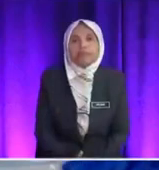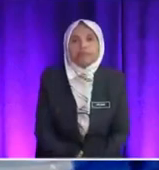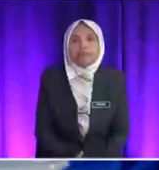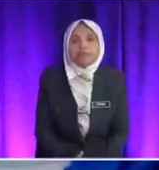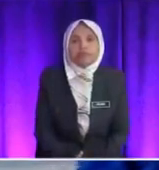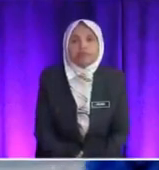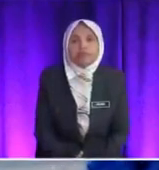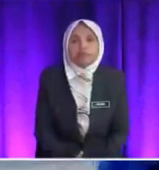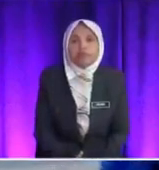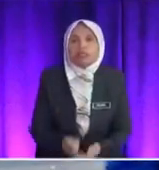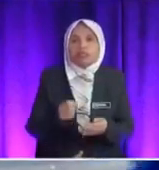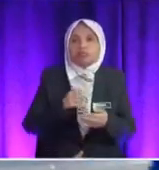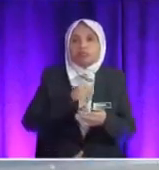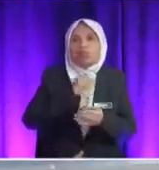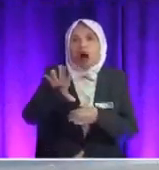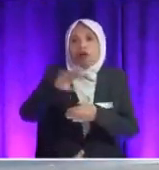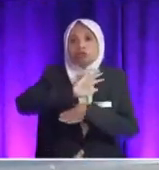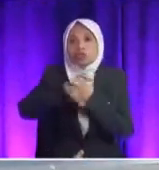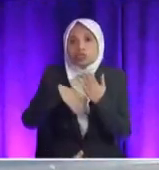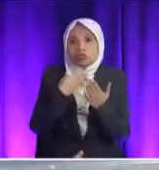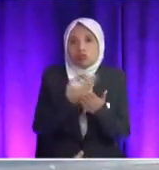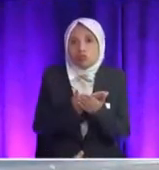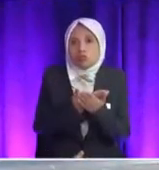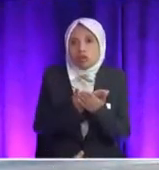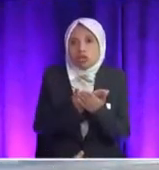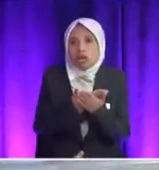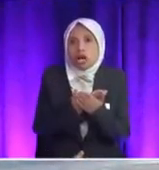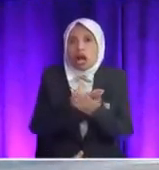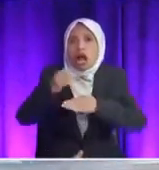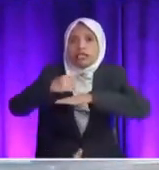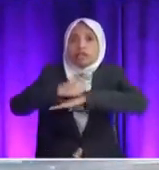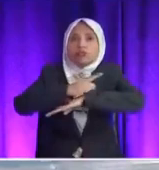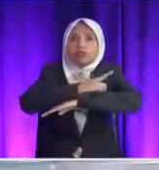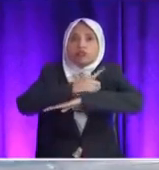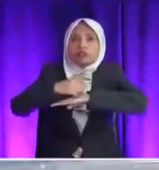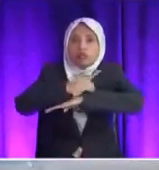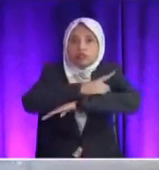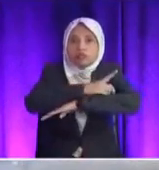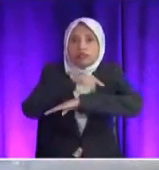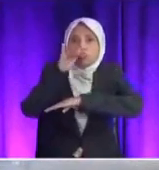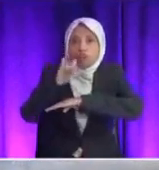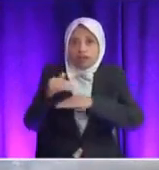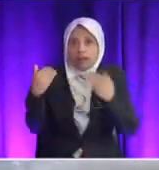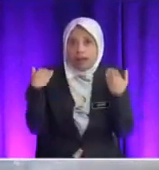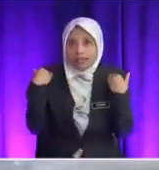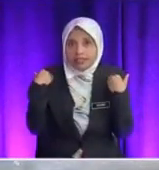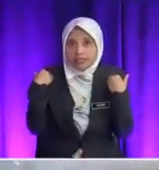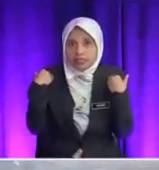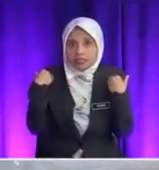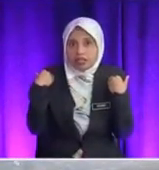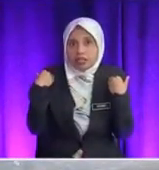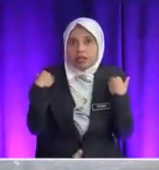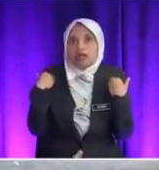buang ataupun melekat pada trimmean ditanggalkan ini dahulu by Yuang dekil Joe